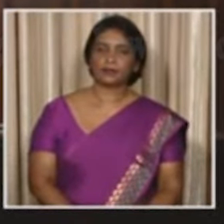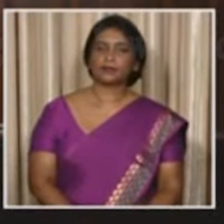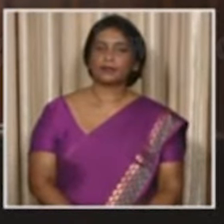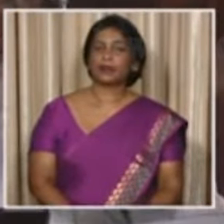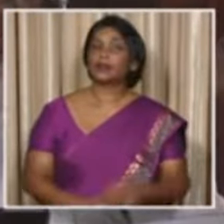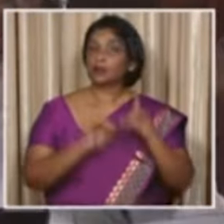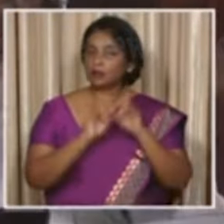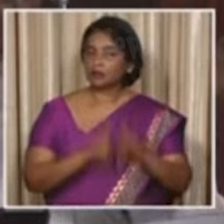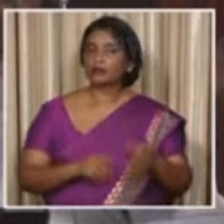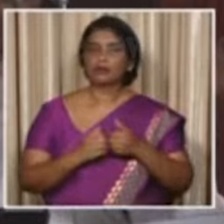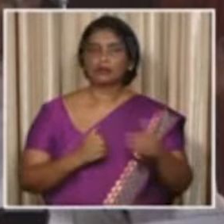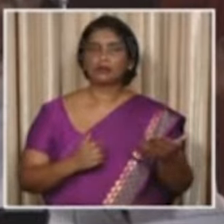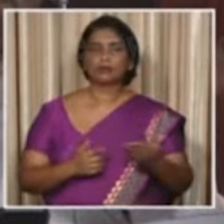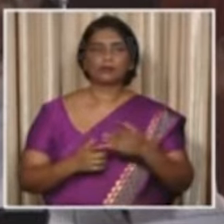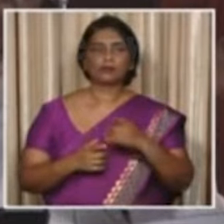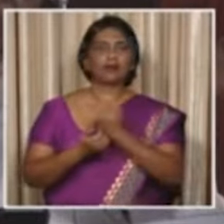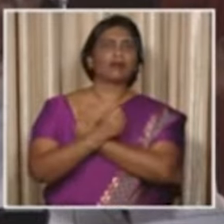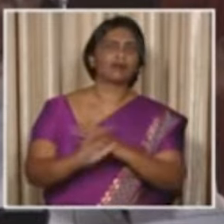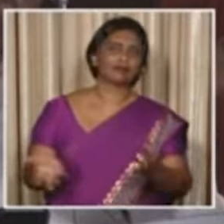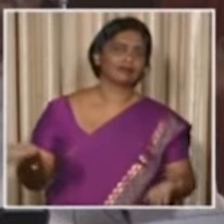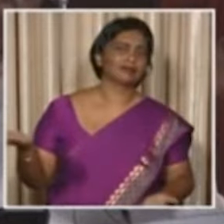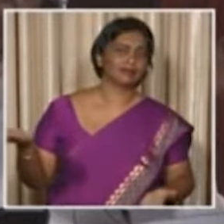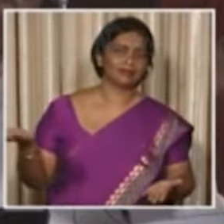මේ වගේ දේවල් කරන්නේ විතිකරු නිදාස් කරන්න.